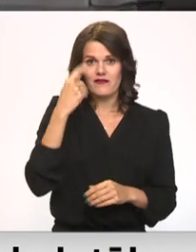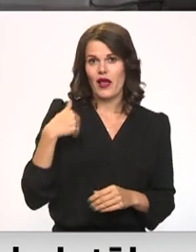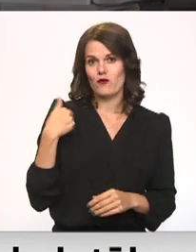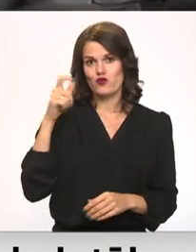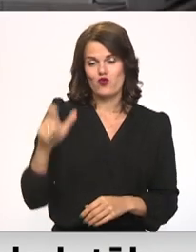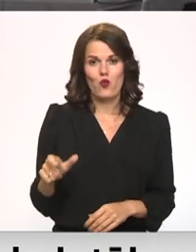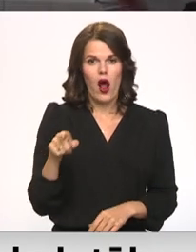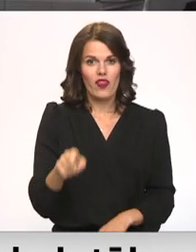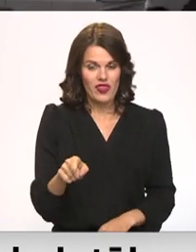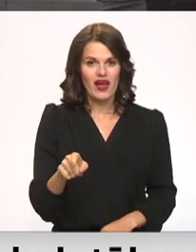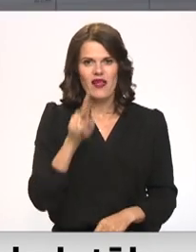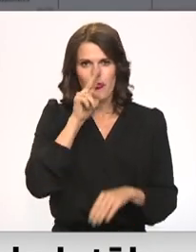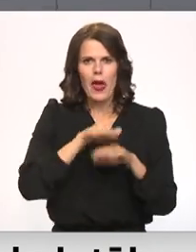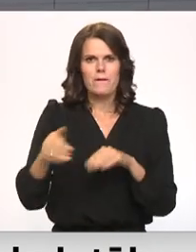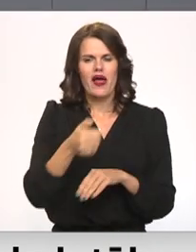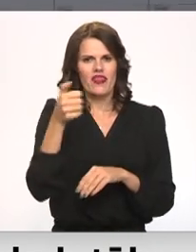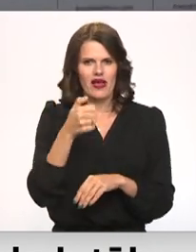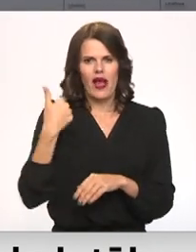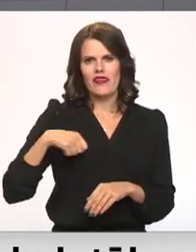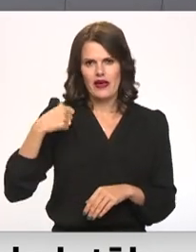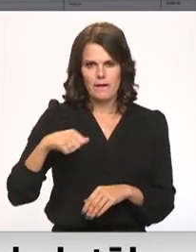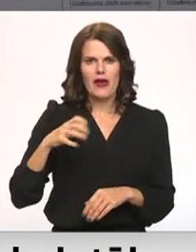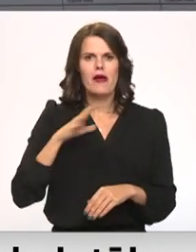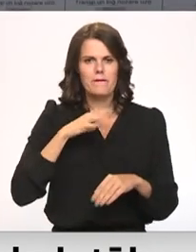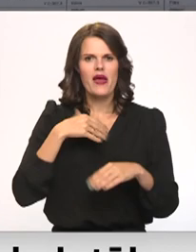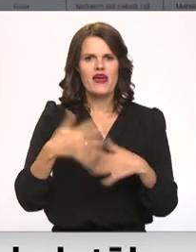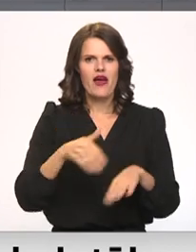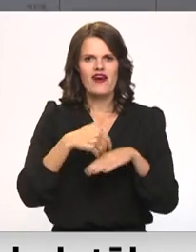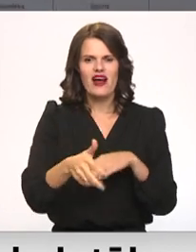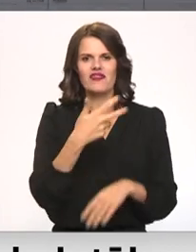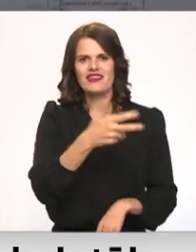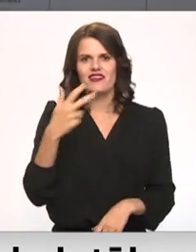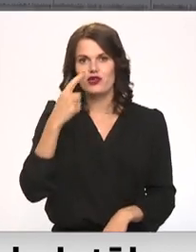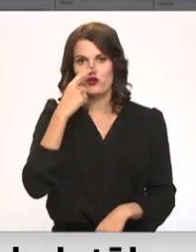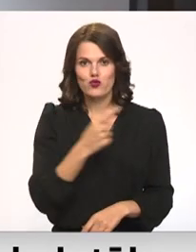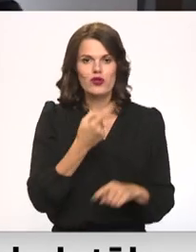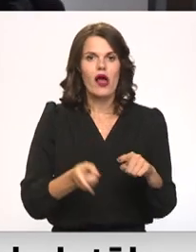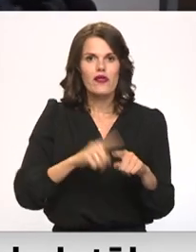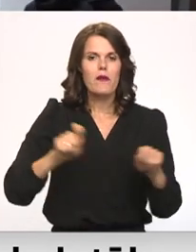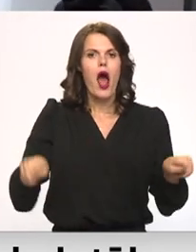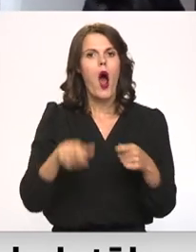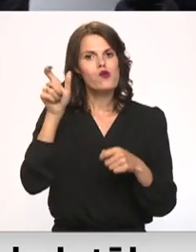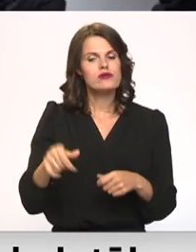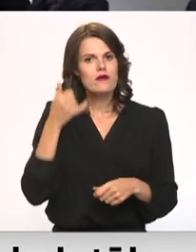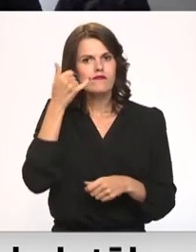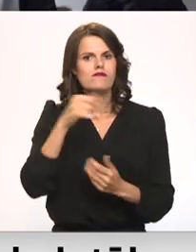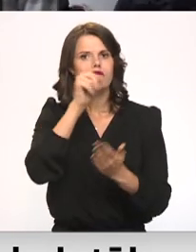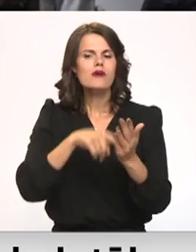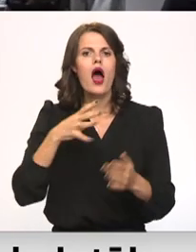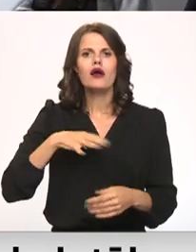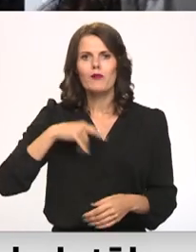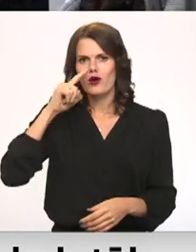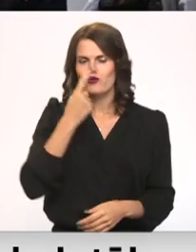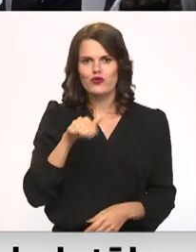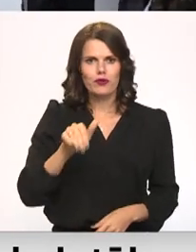trīs mācību nedēļu laikā neattaisnot kavējusi 33 stundas, tāpēc kursa audzinātāja viņai piezvanījusi jautājot par iemesliem.